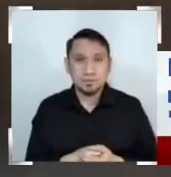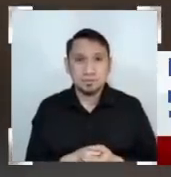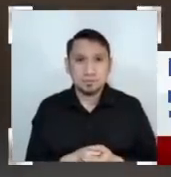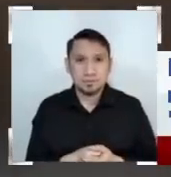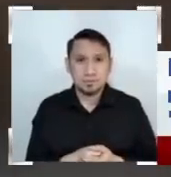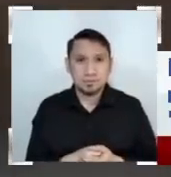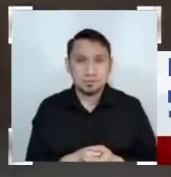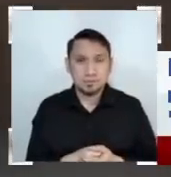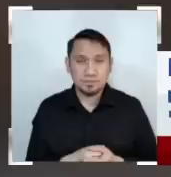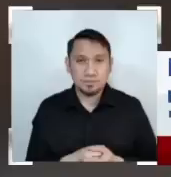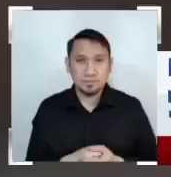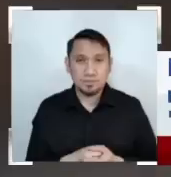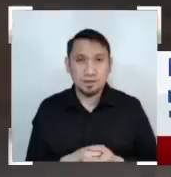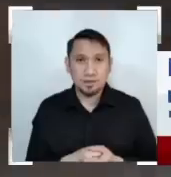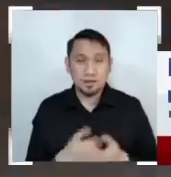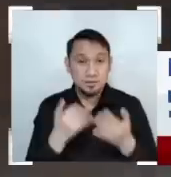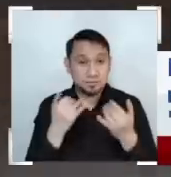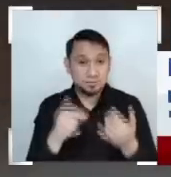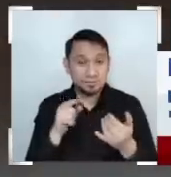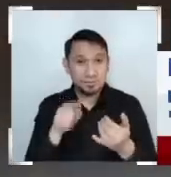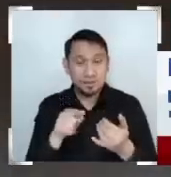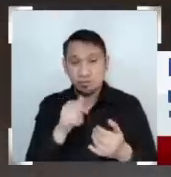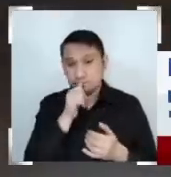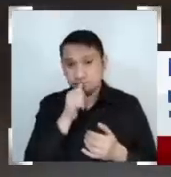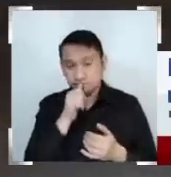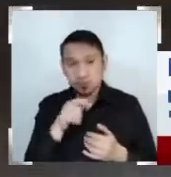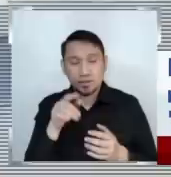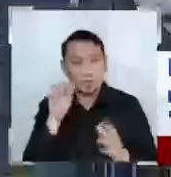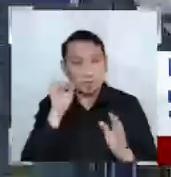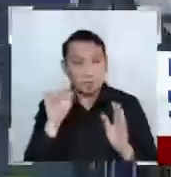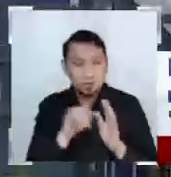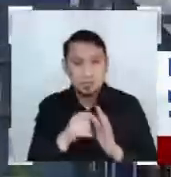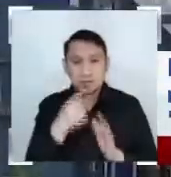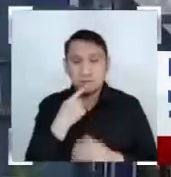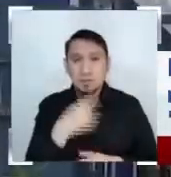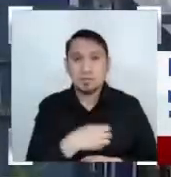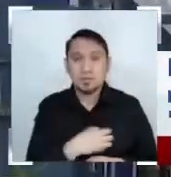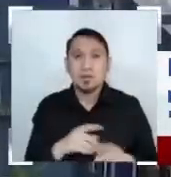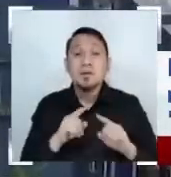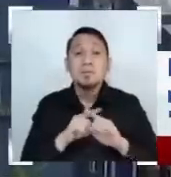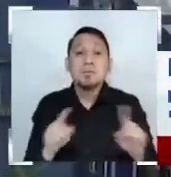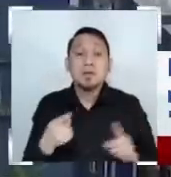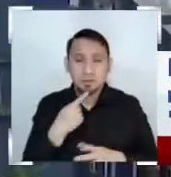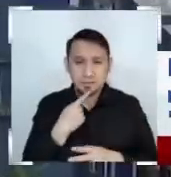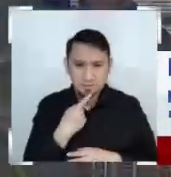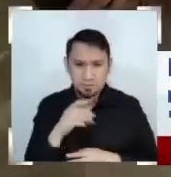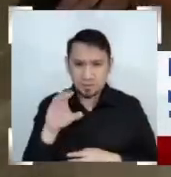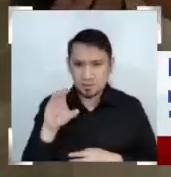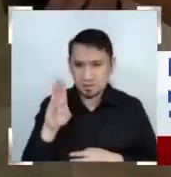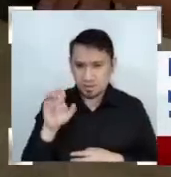identification po. Ikukubli namin ang pagkakakilala ng babaeng suspect alinsunod sa tagubili ng pulisya. Pero ayon kay Anti-Cybercrime Task Force